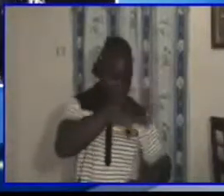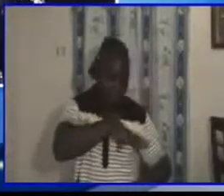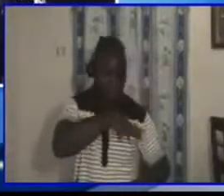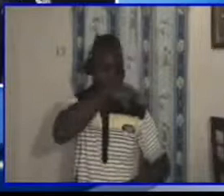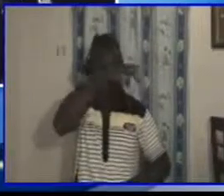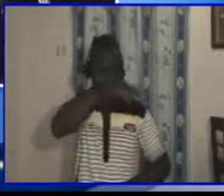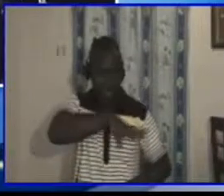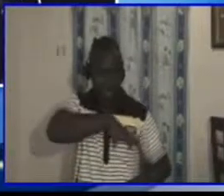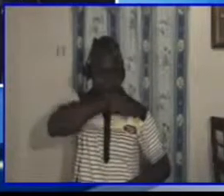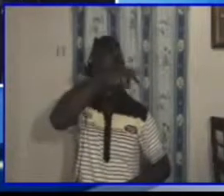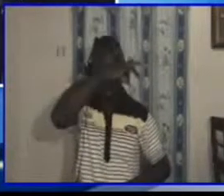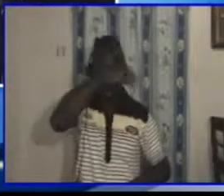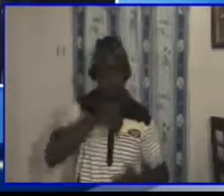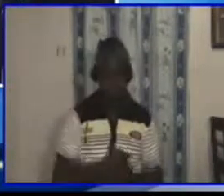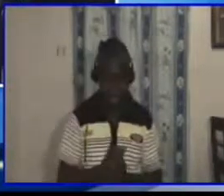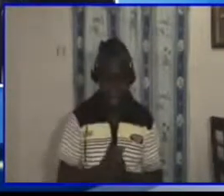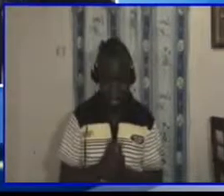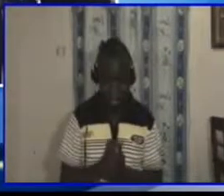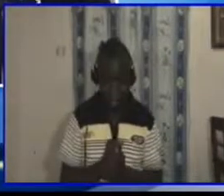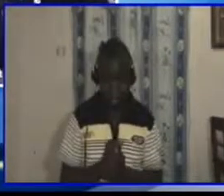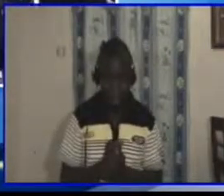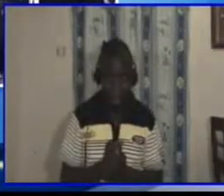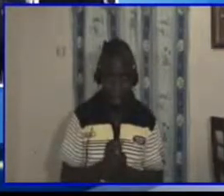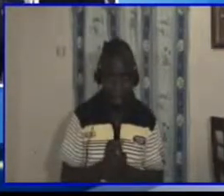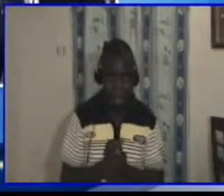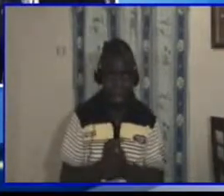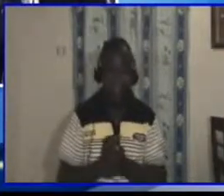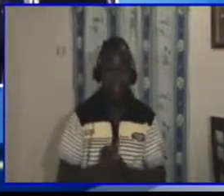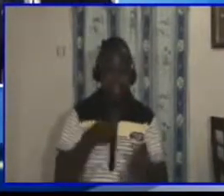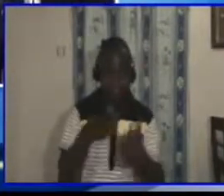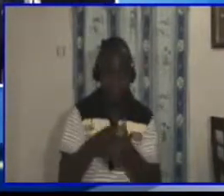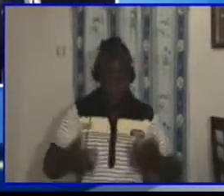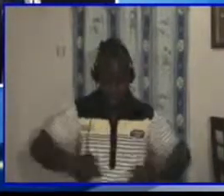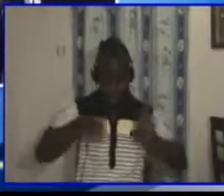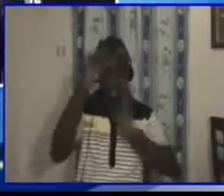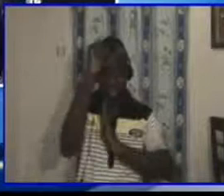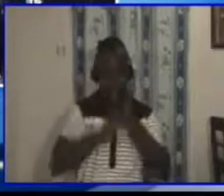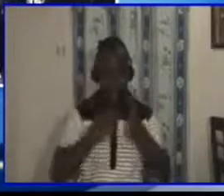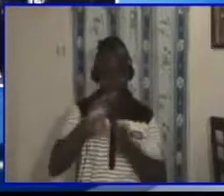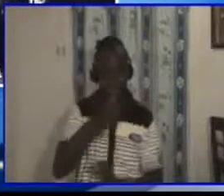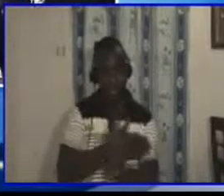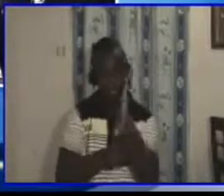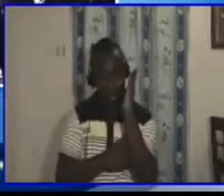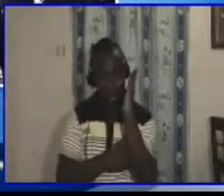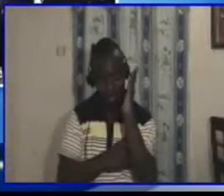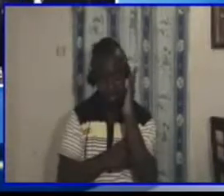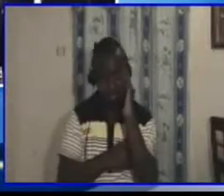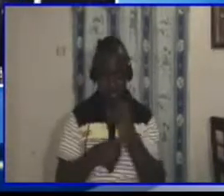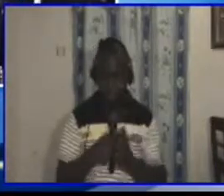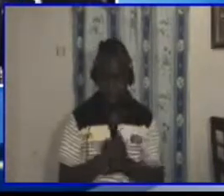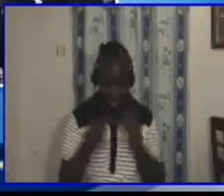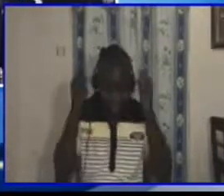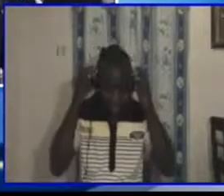beate le vostre anime a motivo della rivelazione